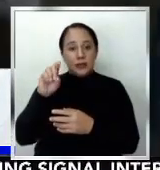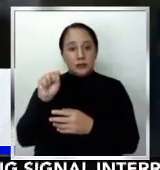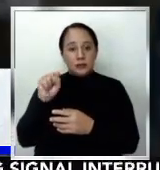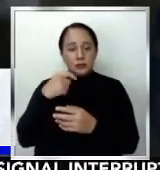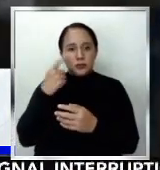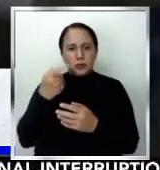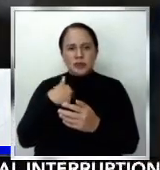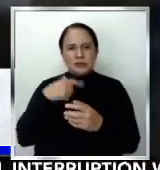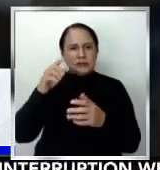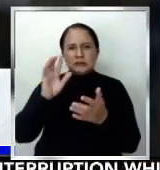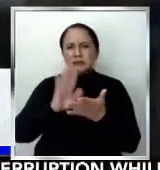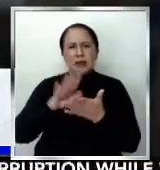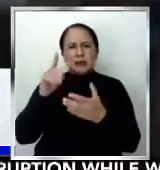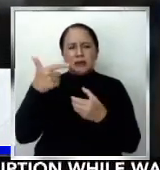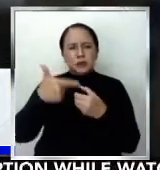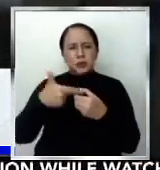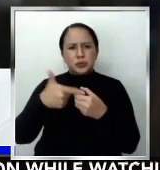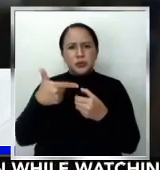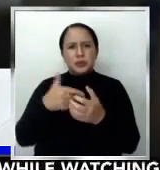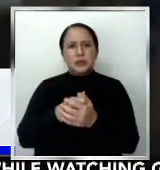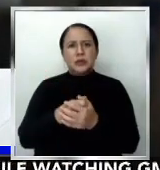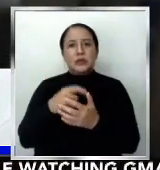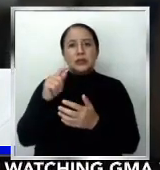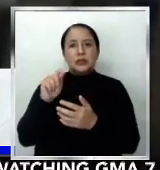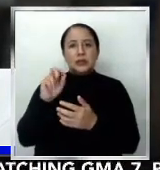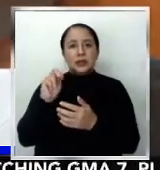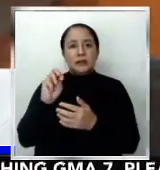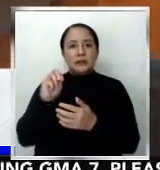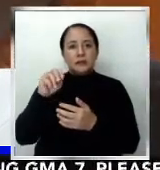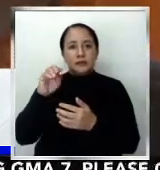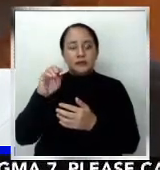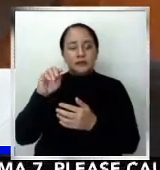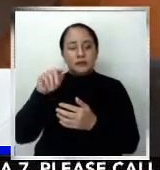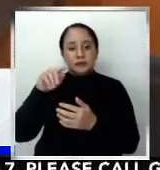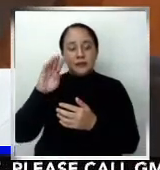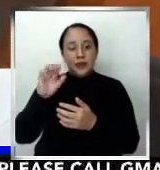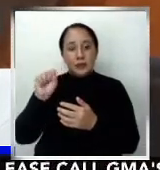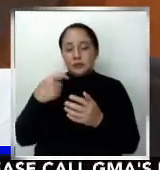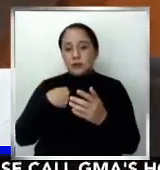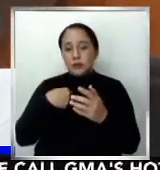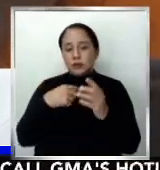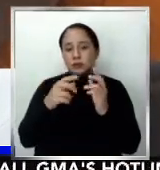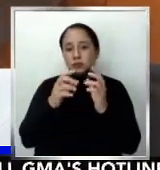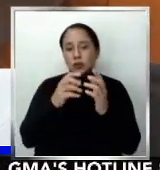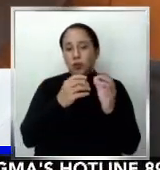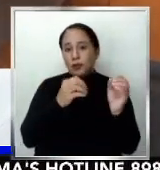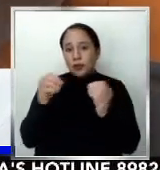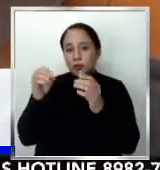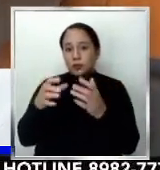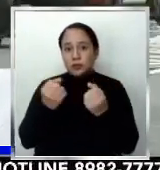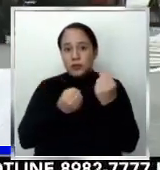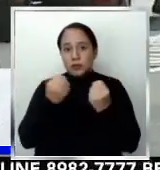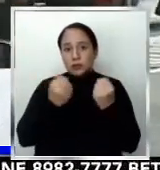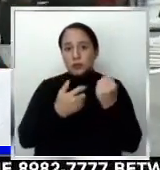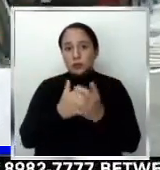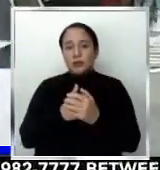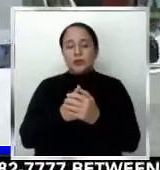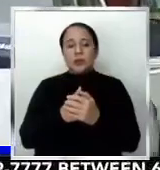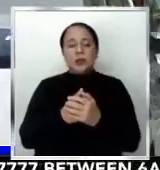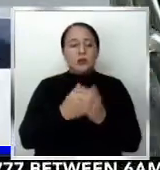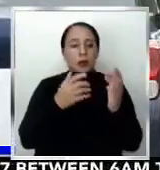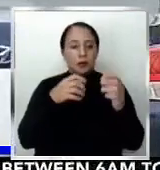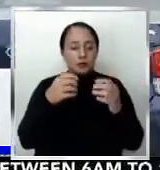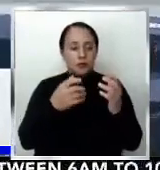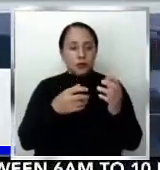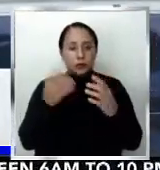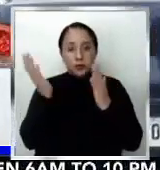petrolyo. Kaya ang TNVS community, grupo ng 25,000 na mga operator at driver ng mga ride-hailing services, gustong dagdagan